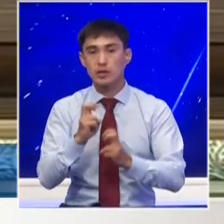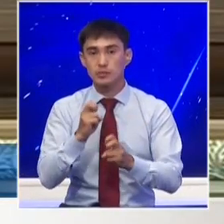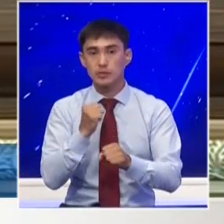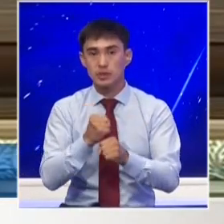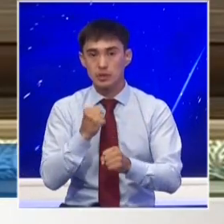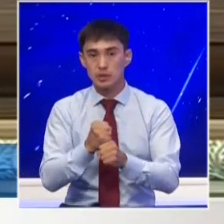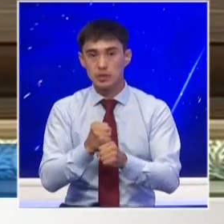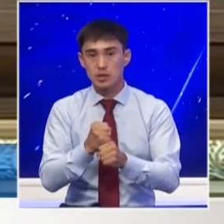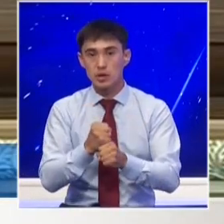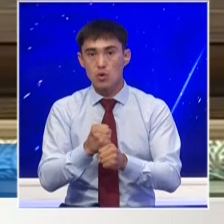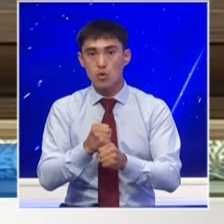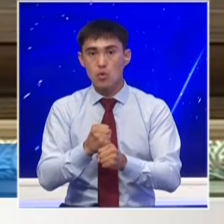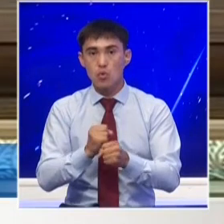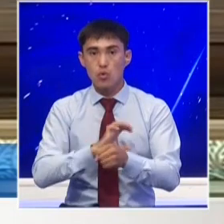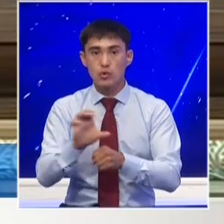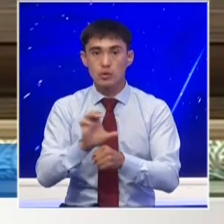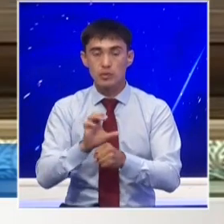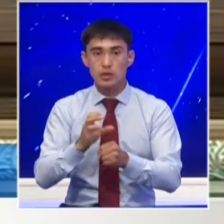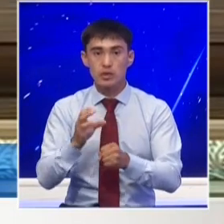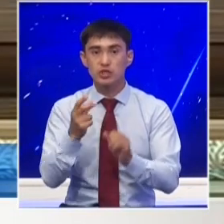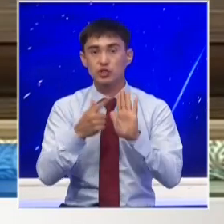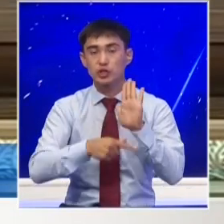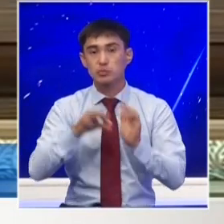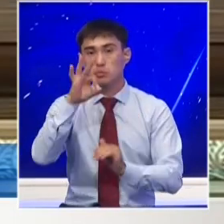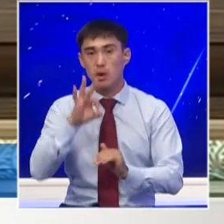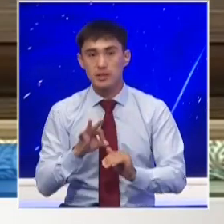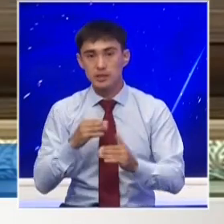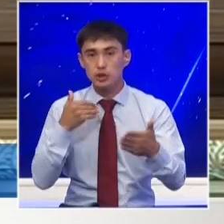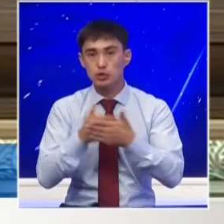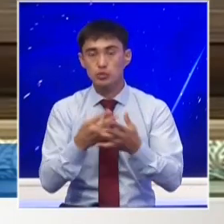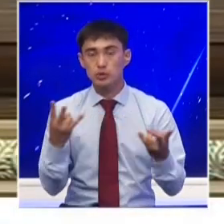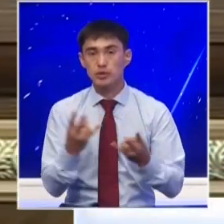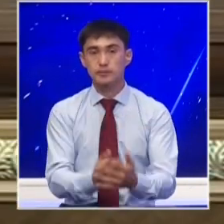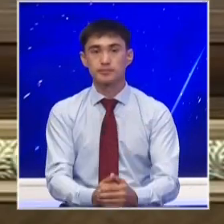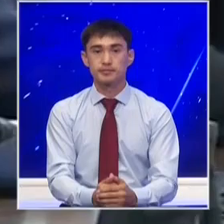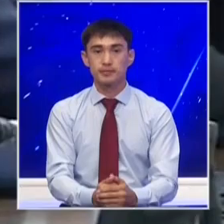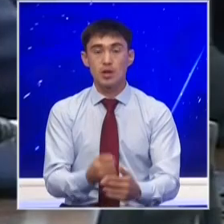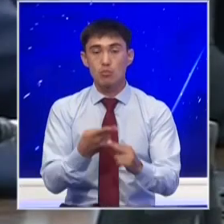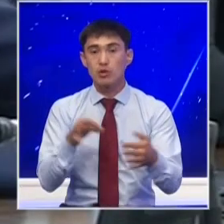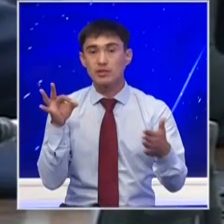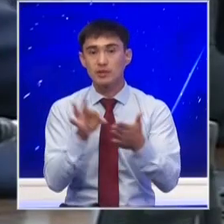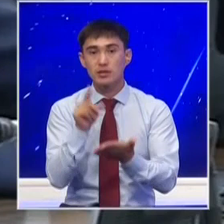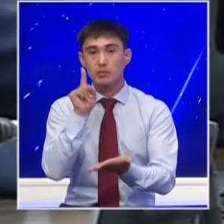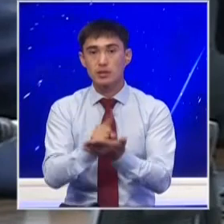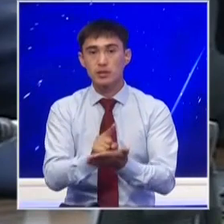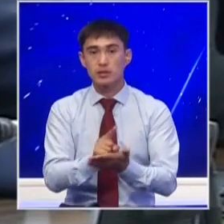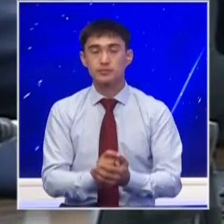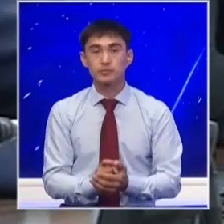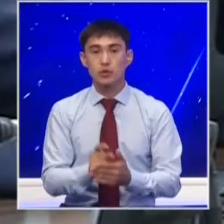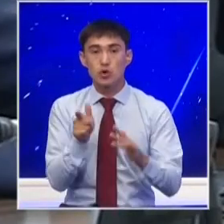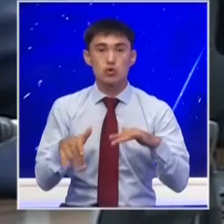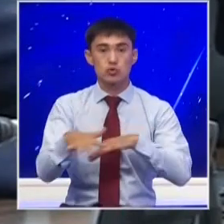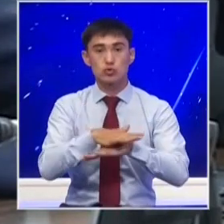агроөнеркәсіптегі өңделген өнім үлесін 70%-ға жеткізуіміз керек. Бұл нақты міндет.